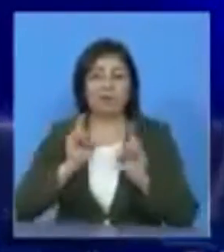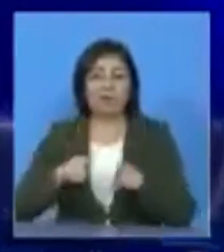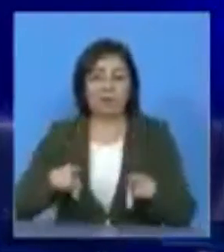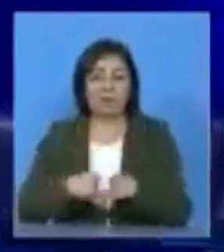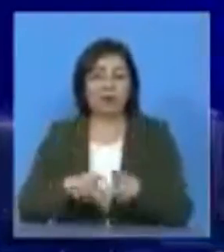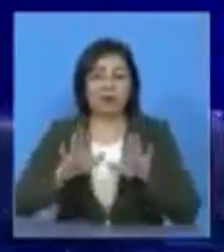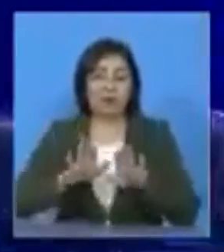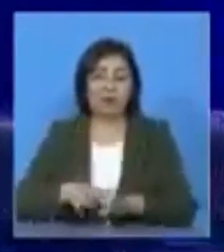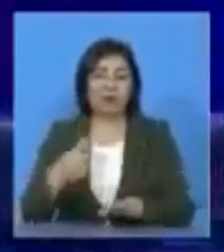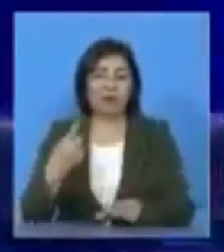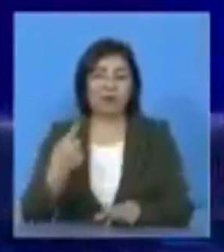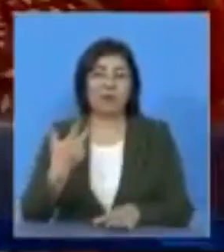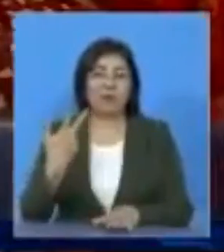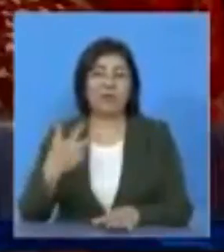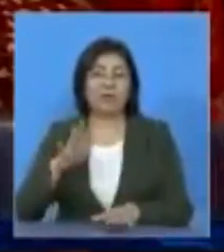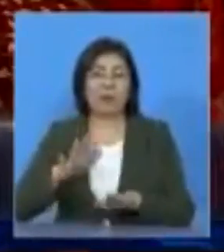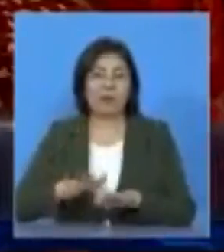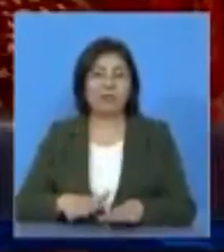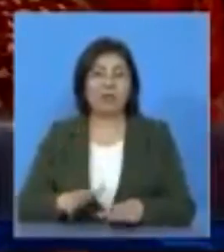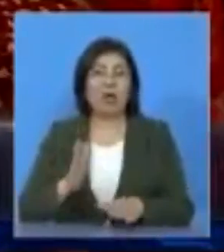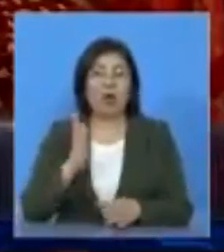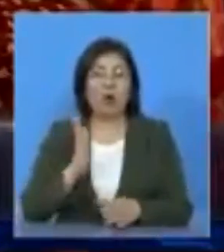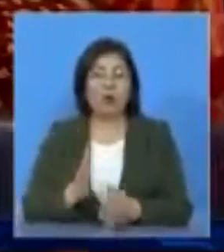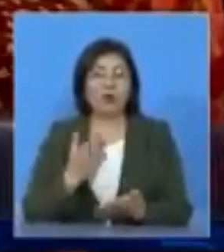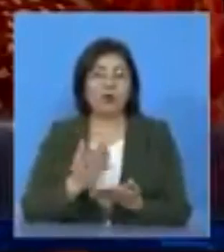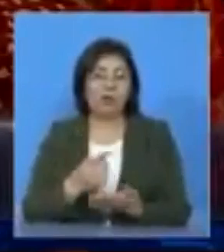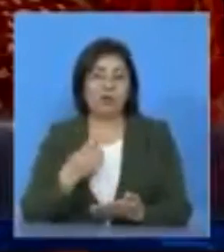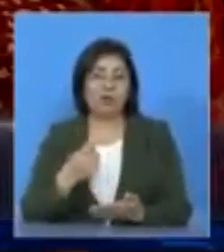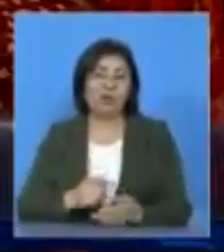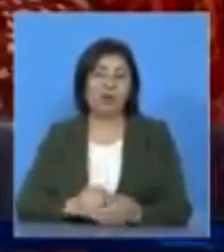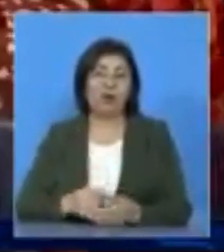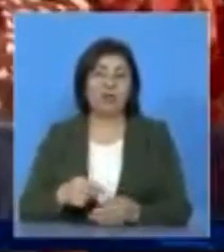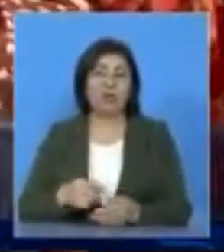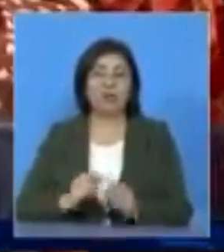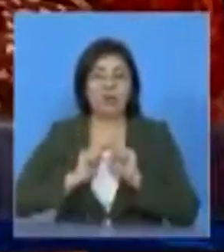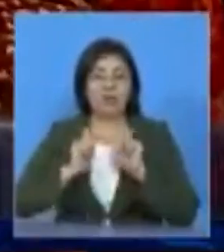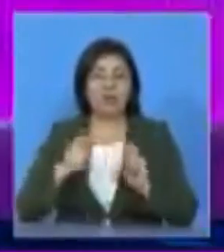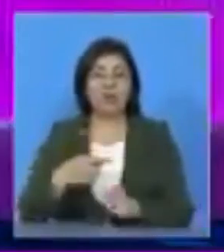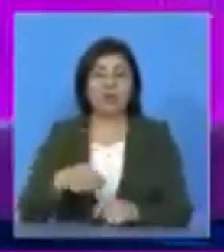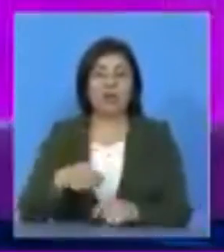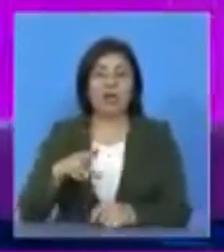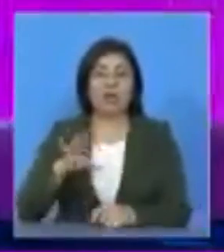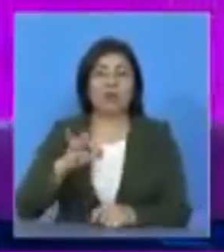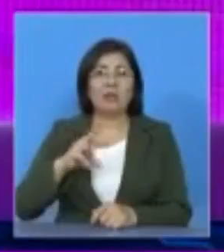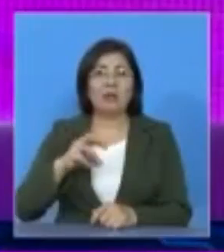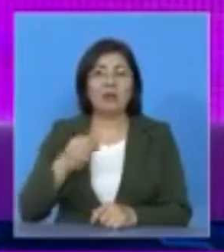мест с 3 по 1 и гран-при будет еще один сюрприз от Димаша Кудайбергена.